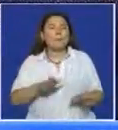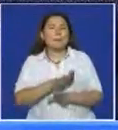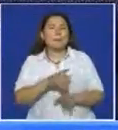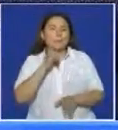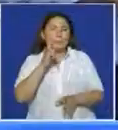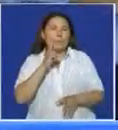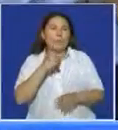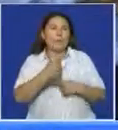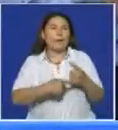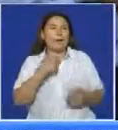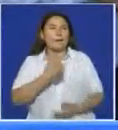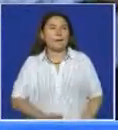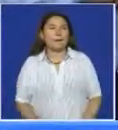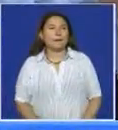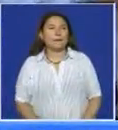поколения